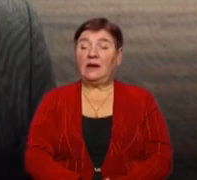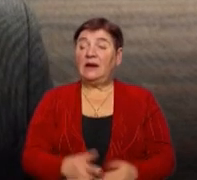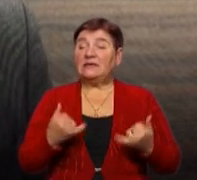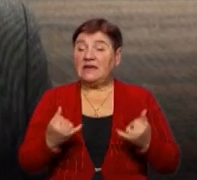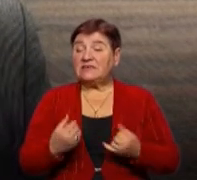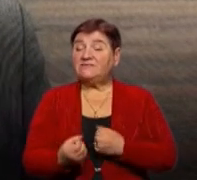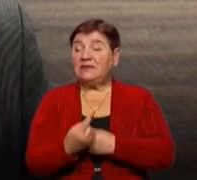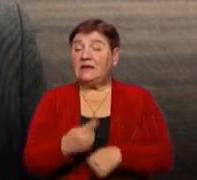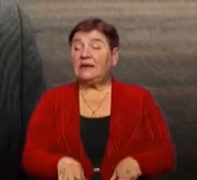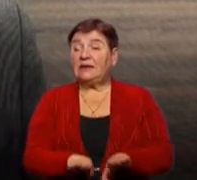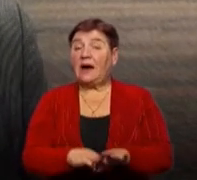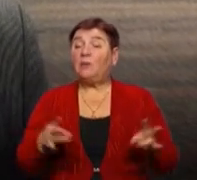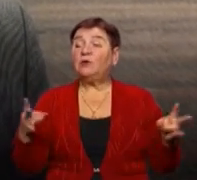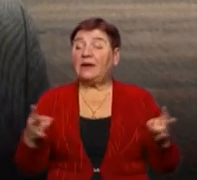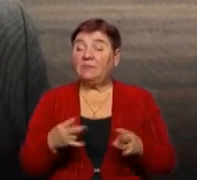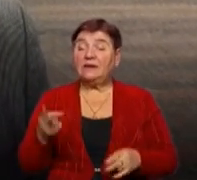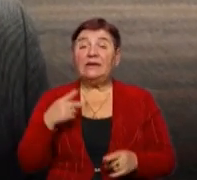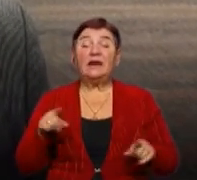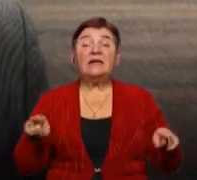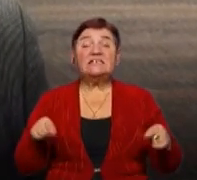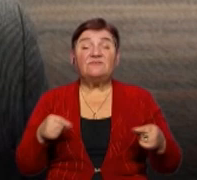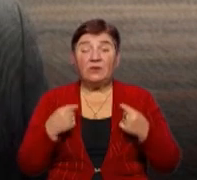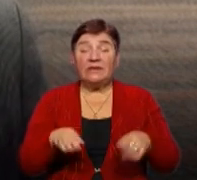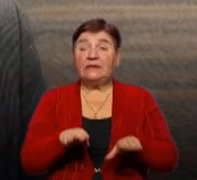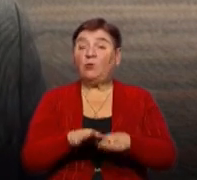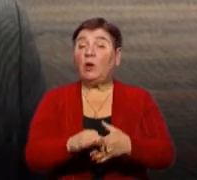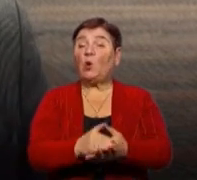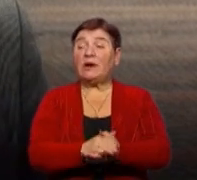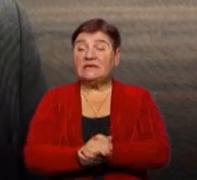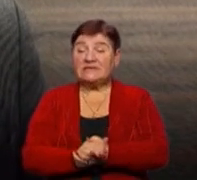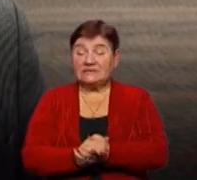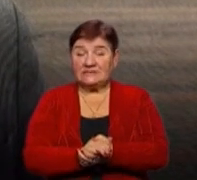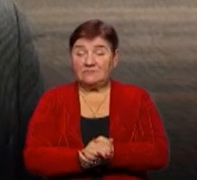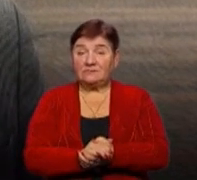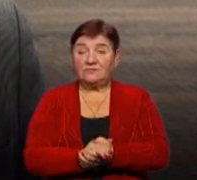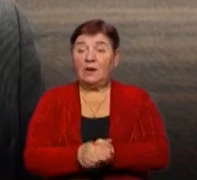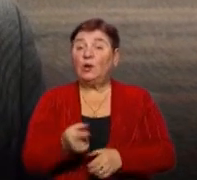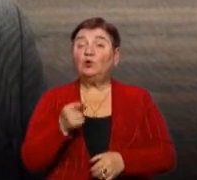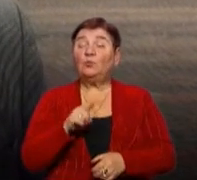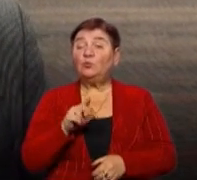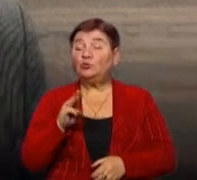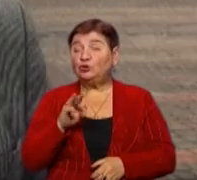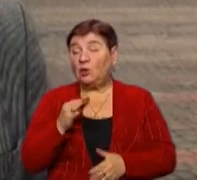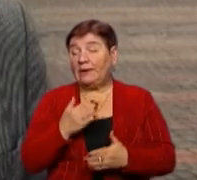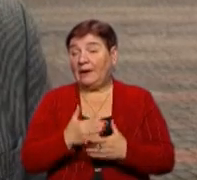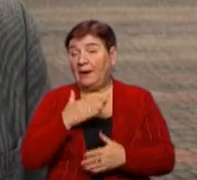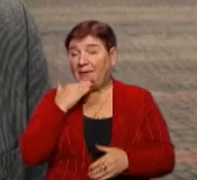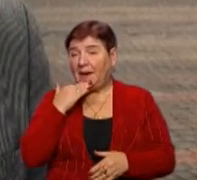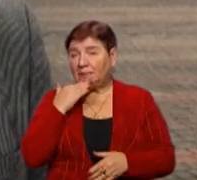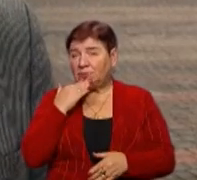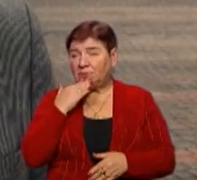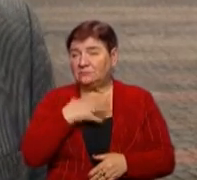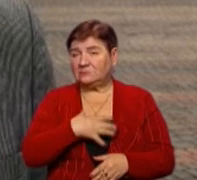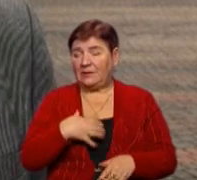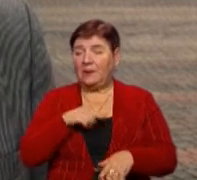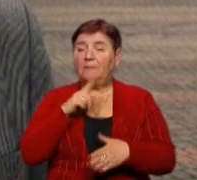Зараз от виникла така потреба для створення такої організації, тому що є багато таких наболілих питань,